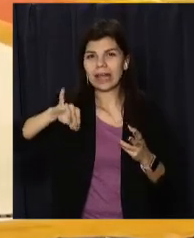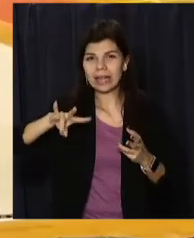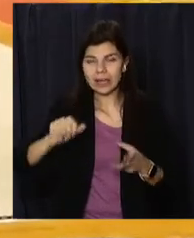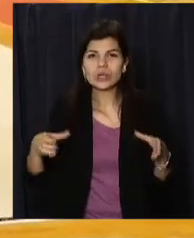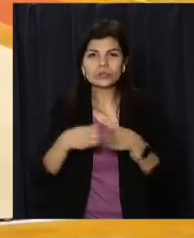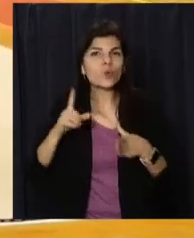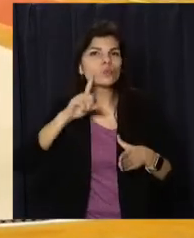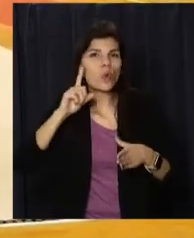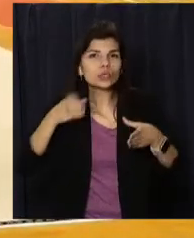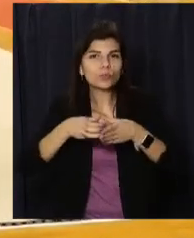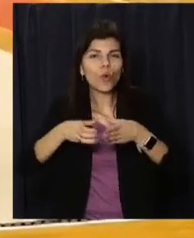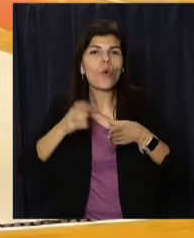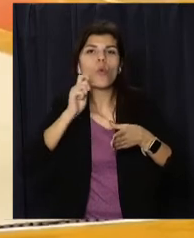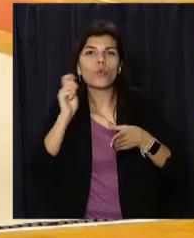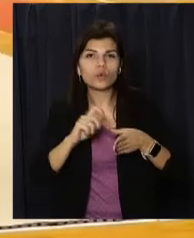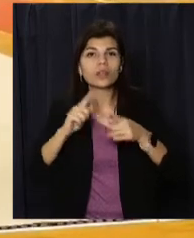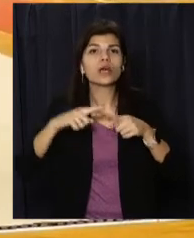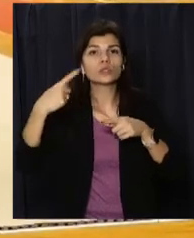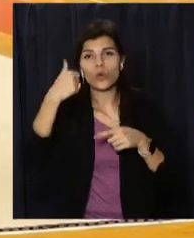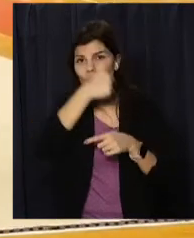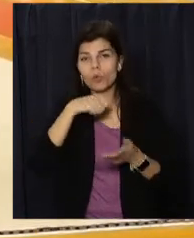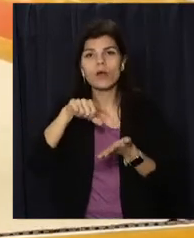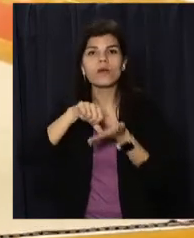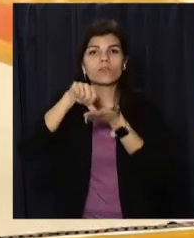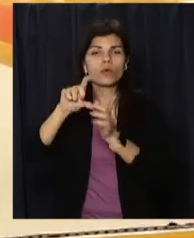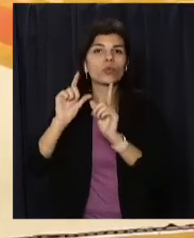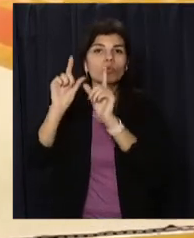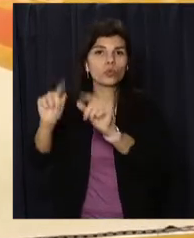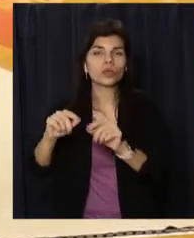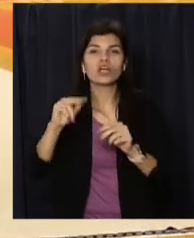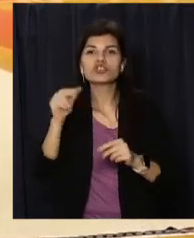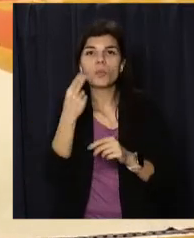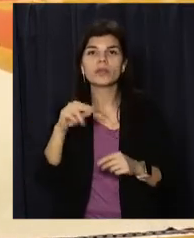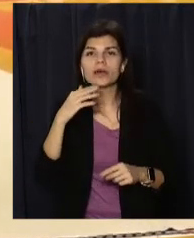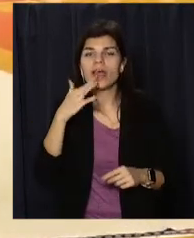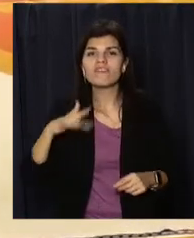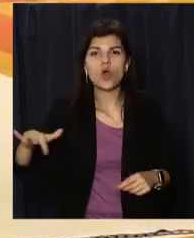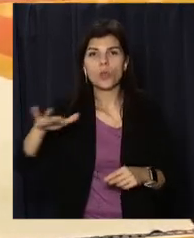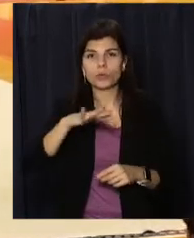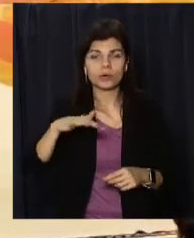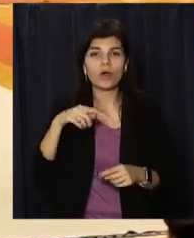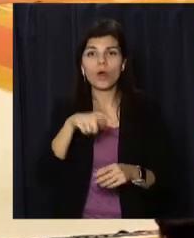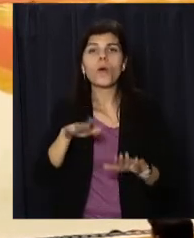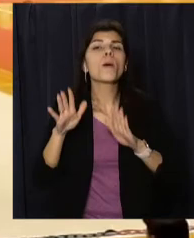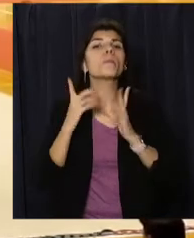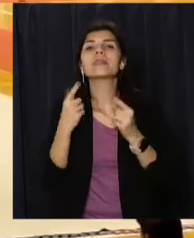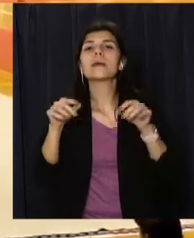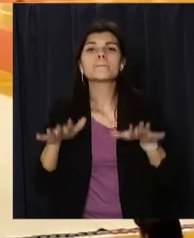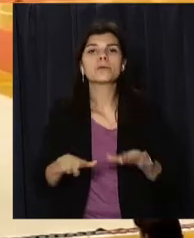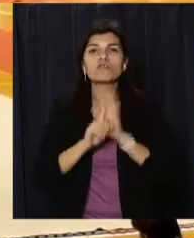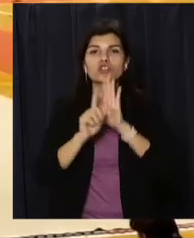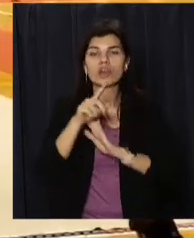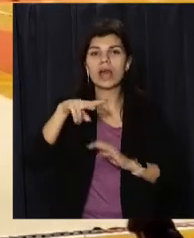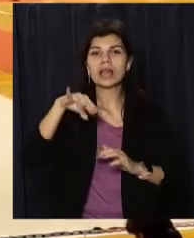складі юнацької збірної України наступного року вирушать на чемпіонат Європи з чирлідингу. Він пройде на початку липня